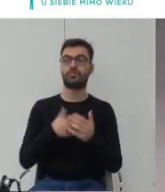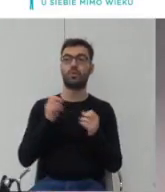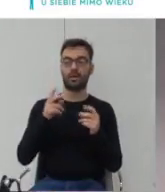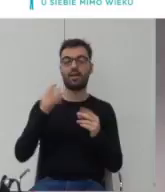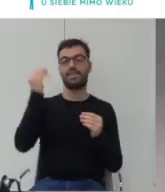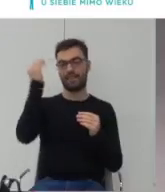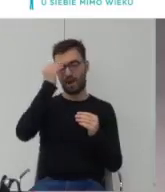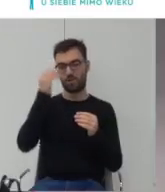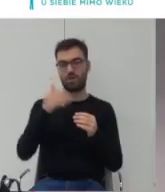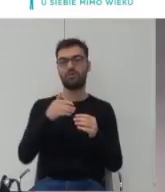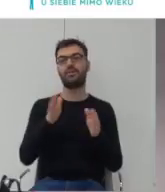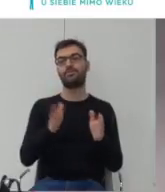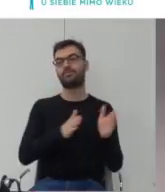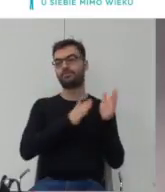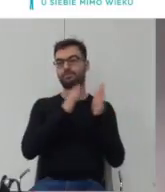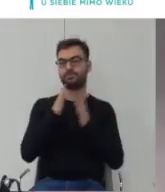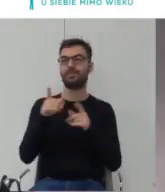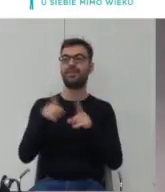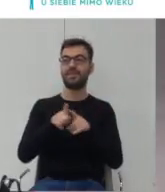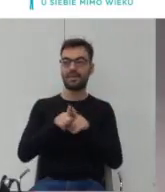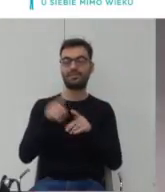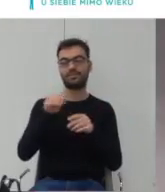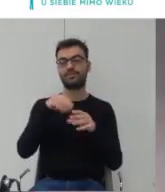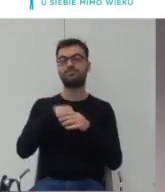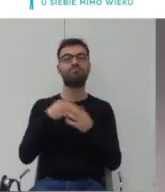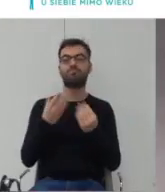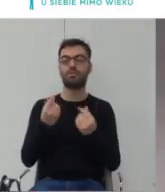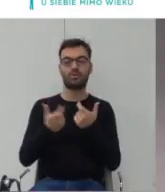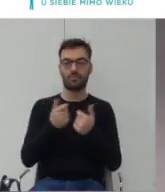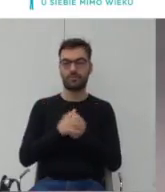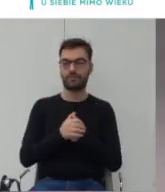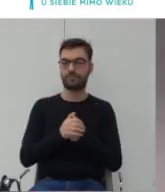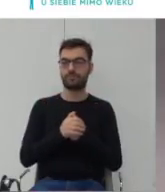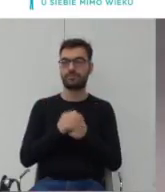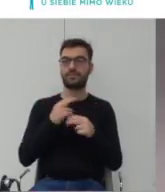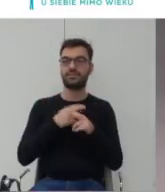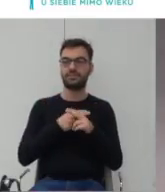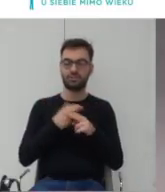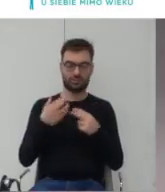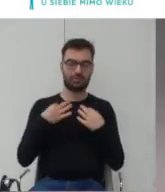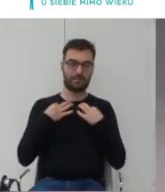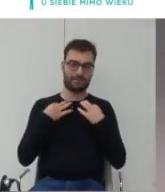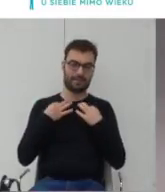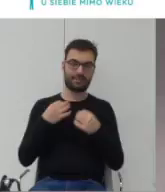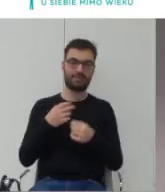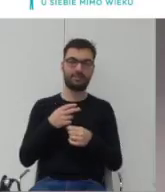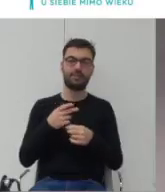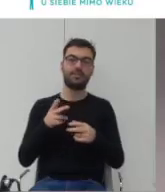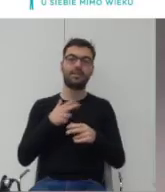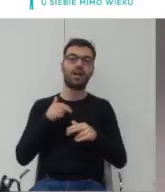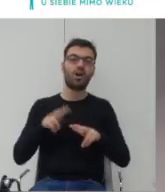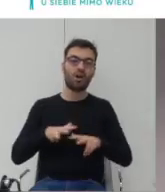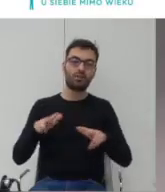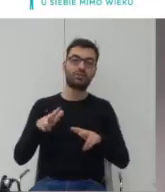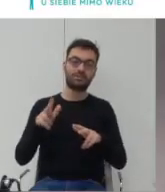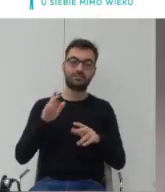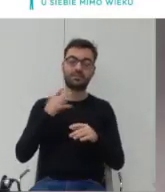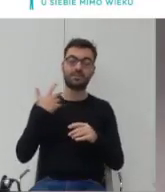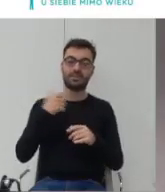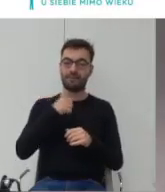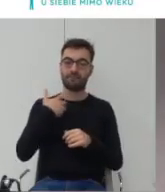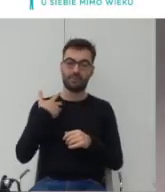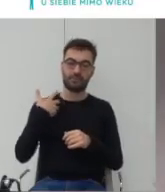to naukowe, teoretyczne, natomiast też dochodzą do tego powody czysto osobiste. Nasi bliscy stają się coraz